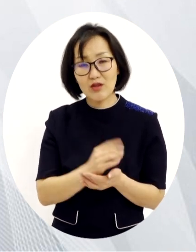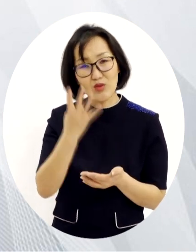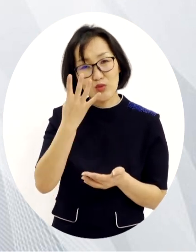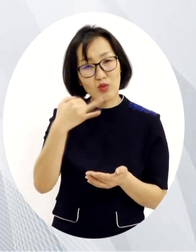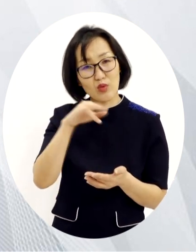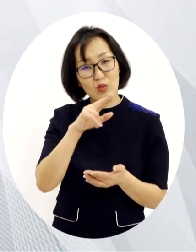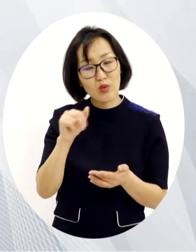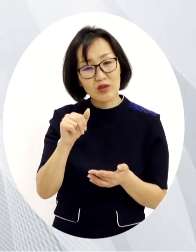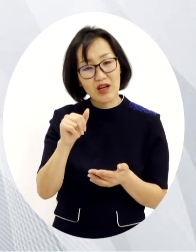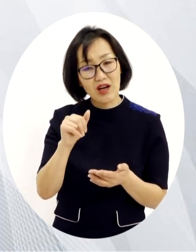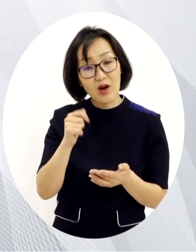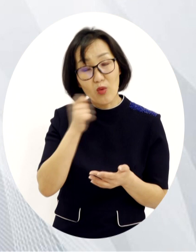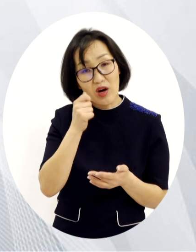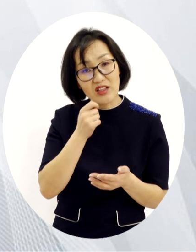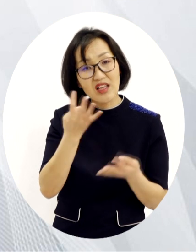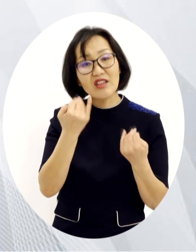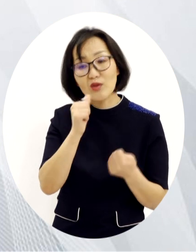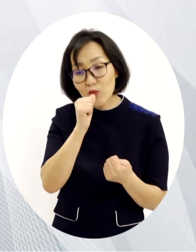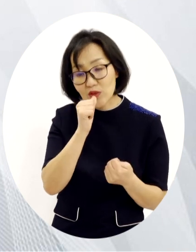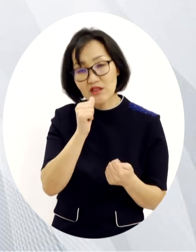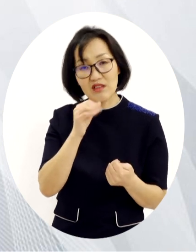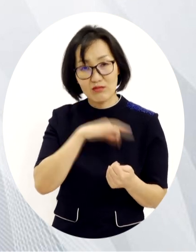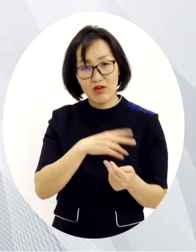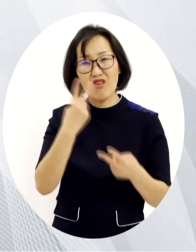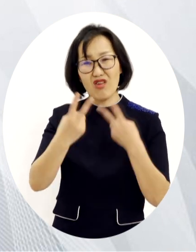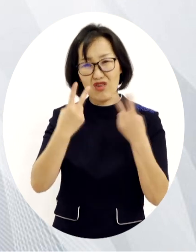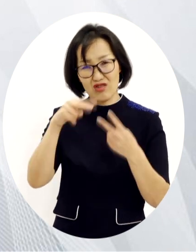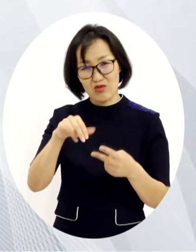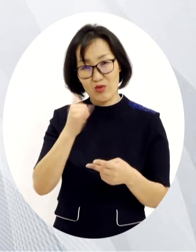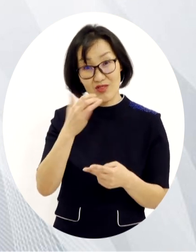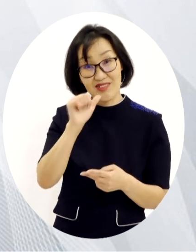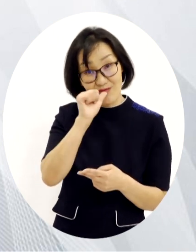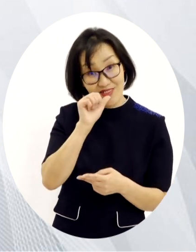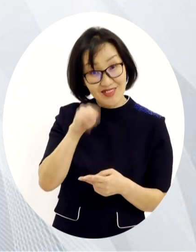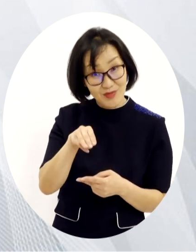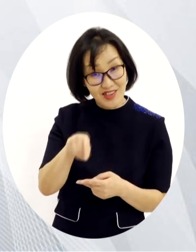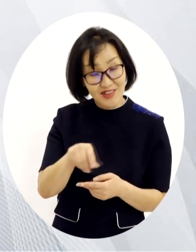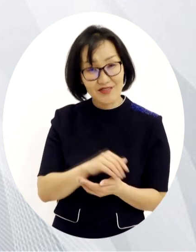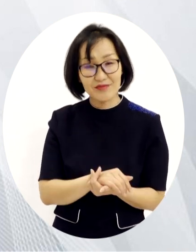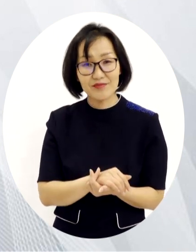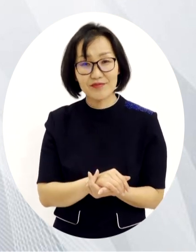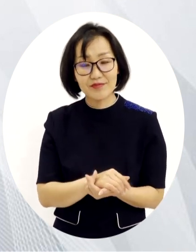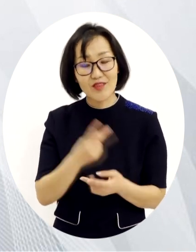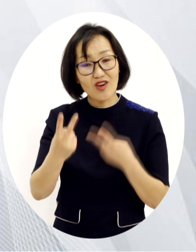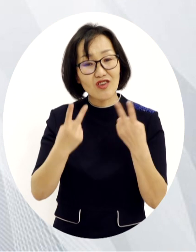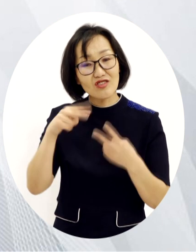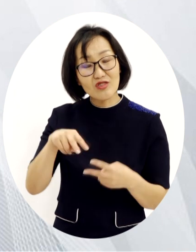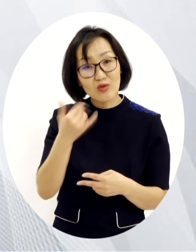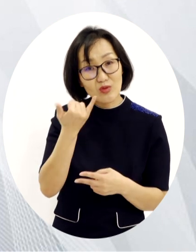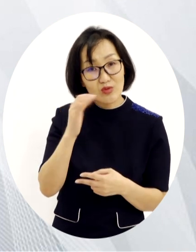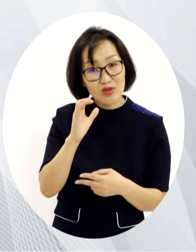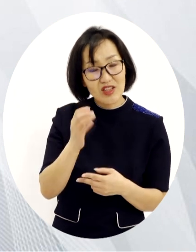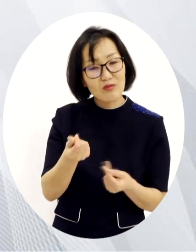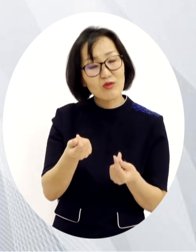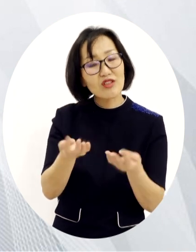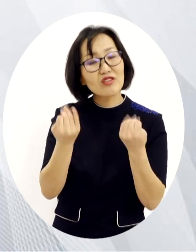Тэгвэл 4 удаа угаахад хэдэн литр ус хэмнэх нь вэ? 22 литр ус хэмнэх нь биш. Тэгвэл энэ 22 литр